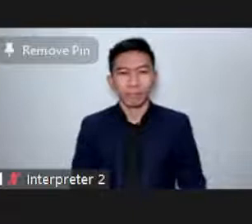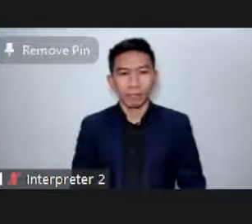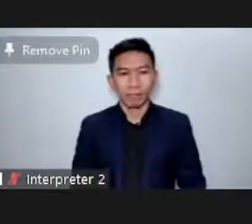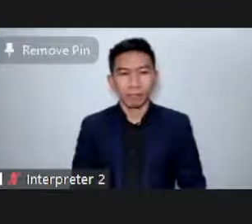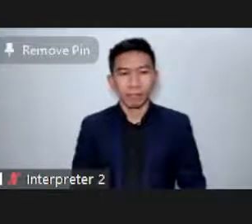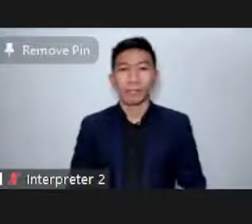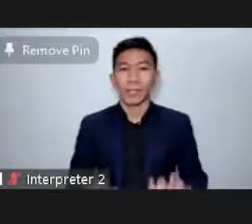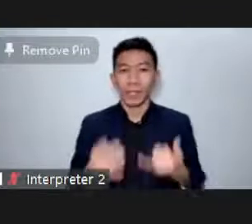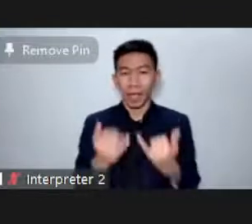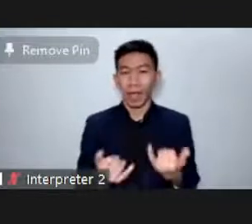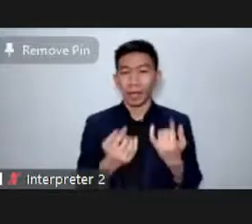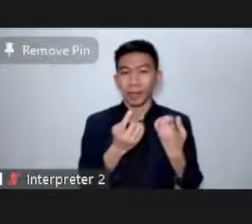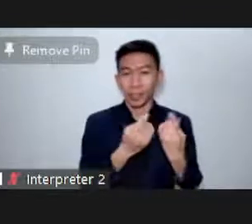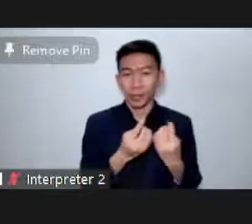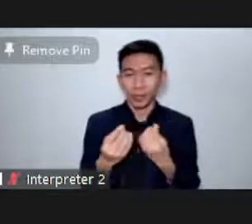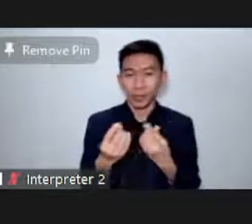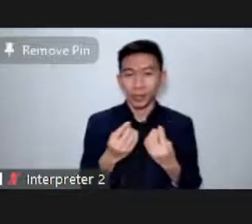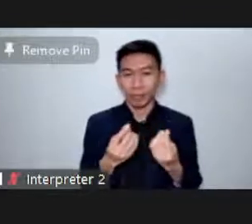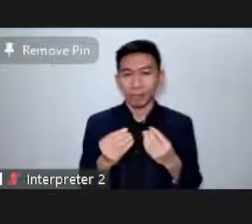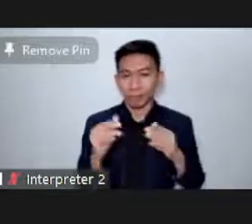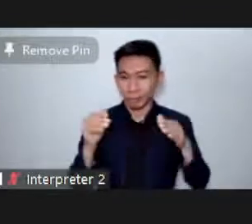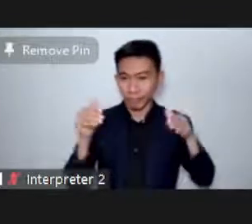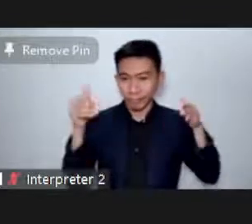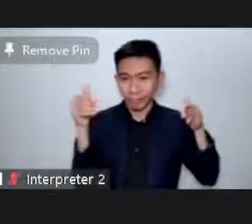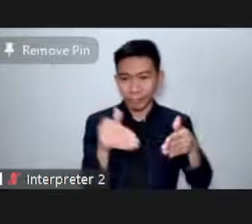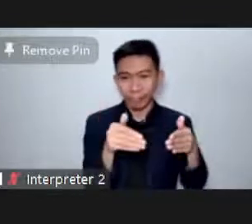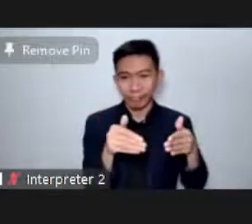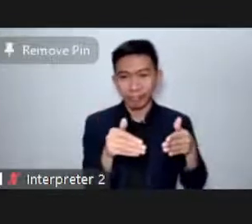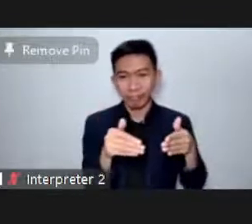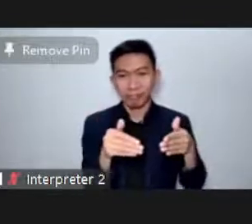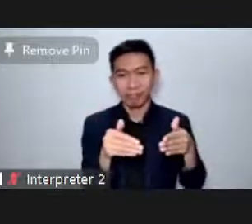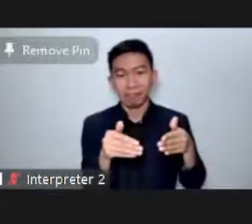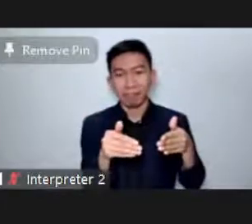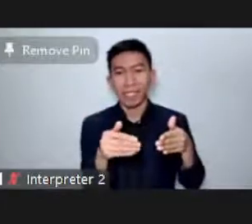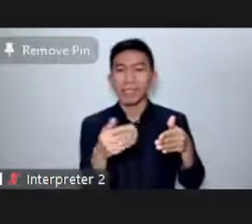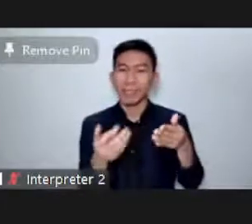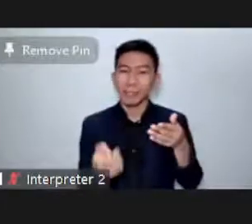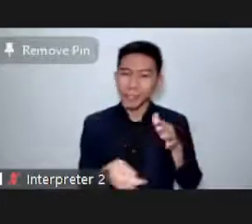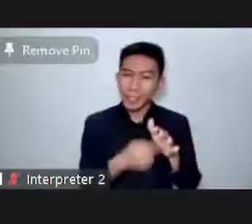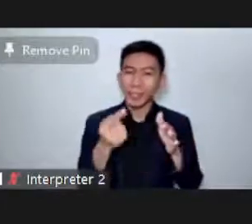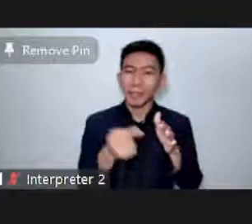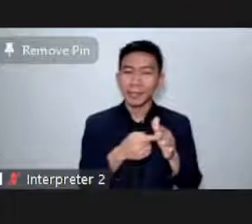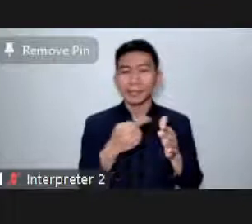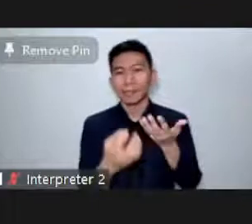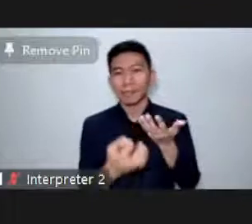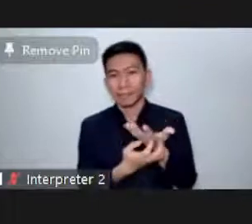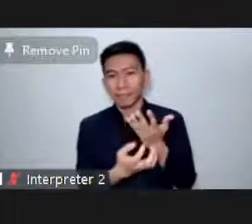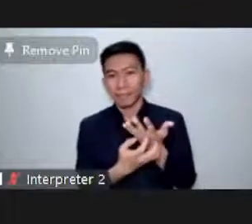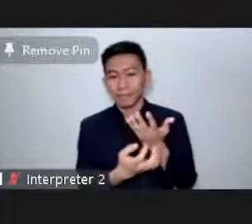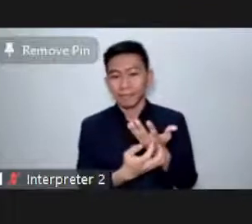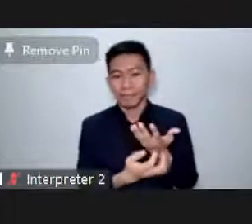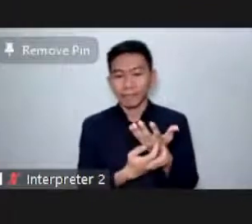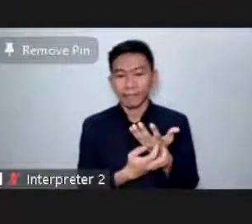Ang pinagkakabalahan ko po sa buhay ko ngayon ay minsan po nagluluto ako ng